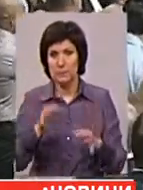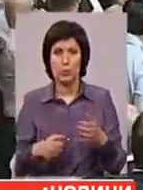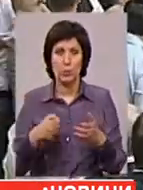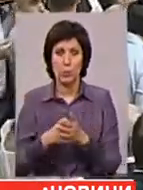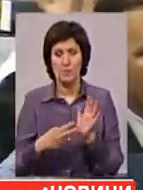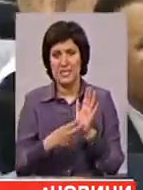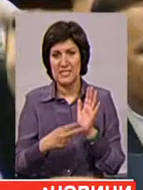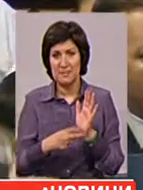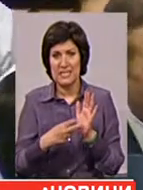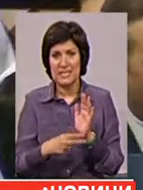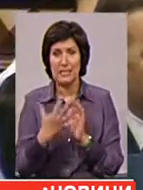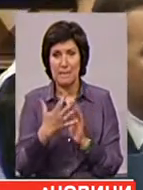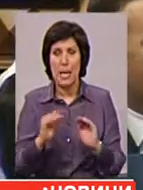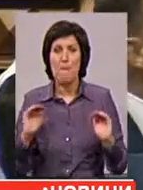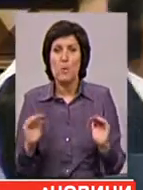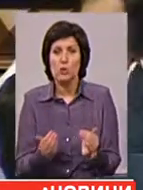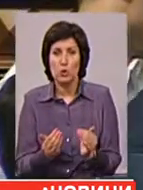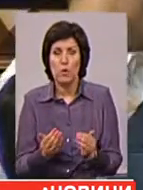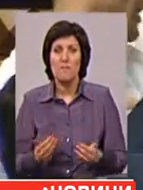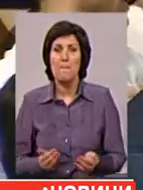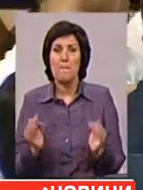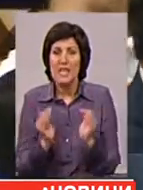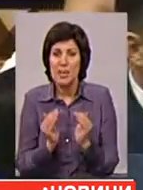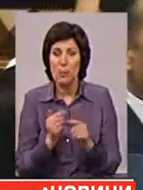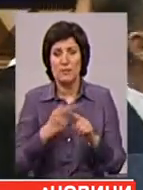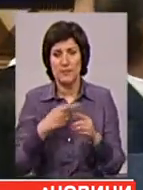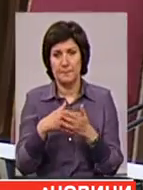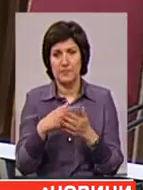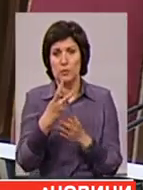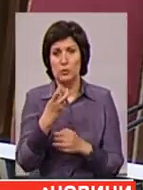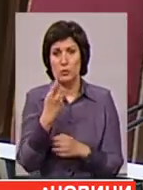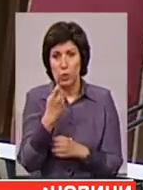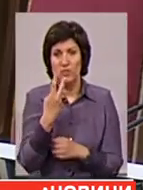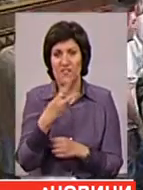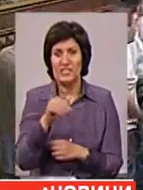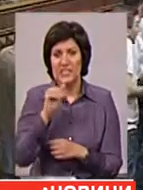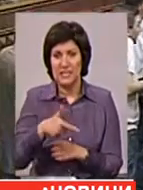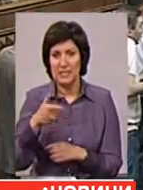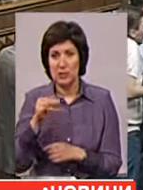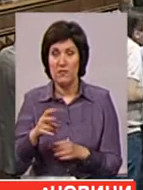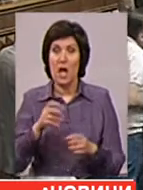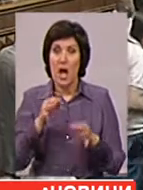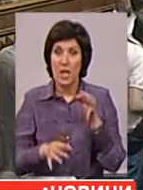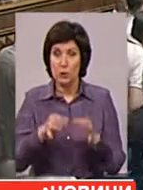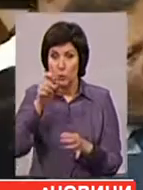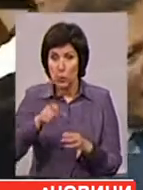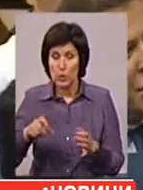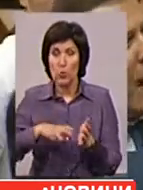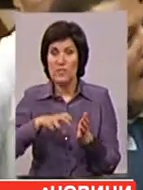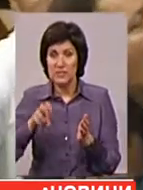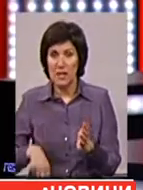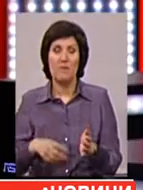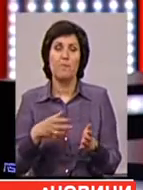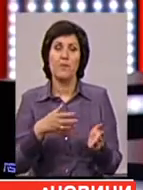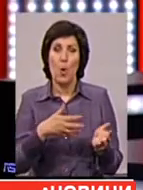до 75 прожиткових мінімумів, це близько 120 тисяч гривень. А судді у відставці отримують довічне утримання